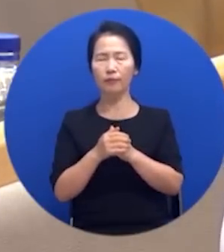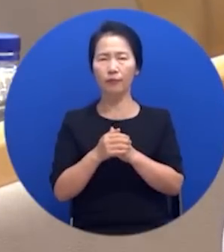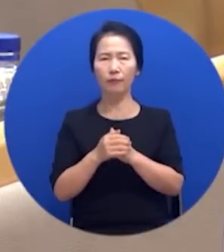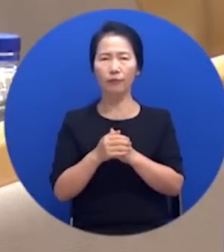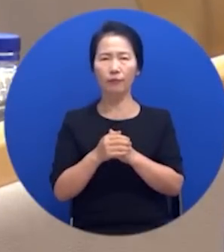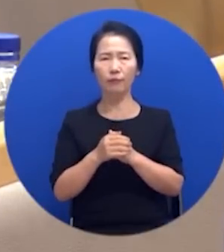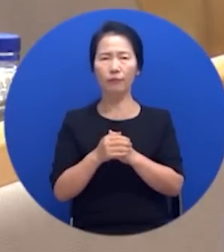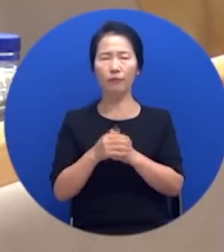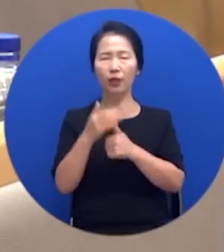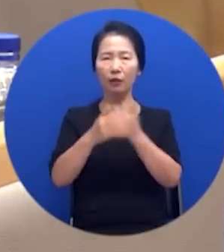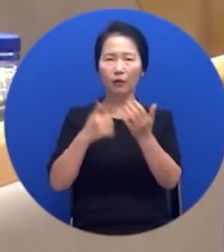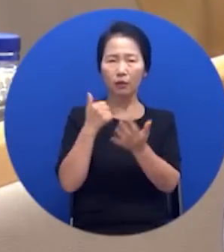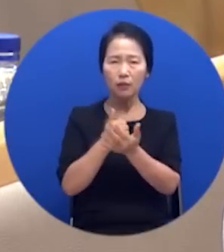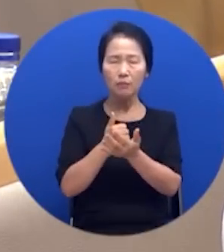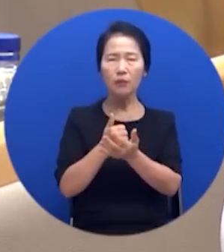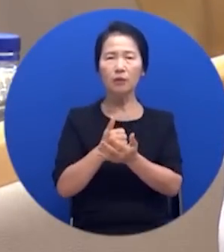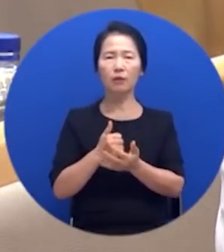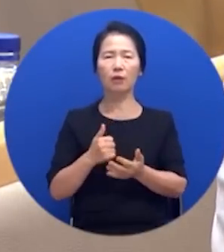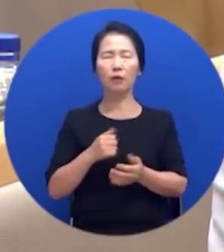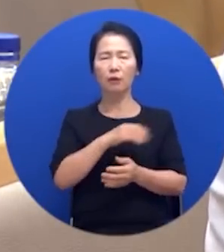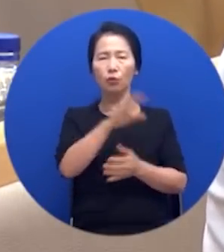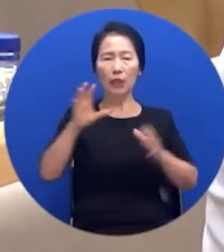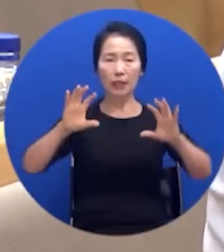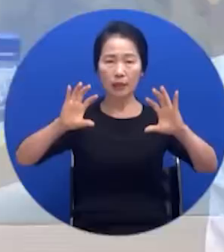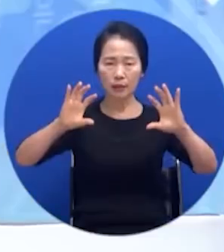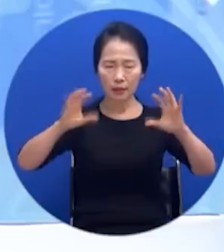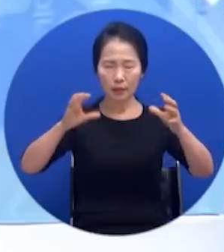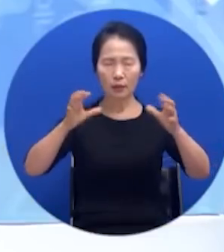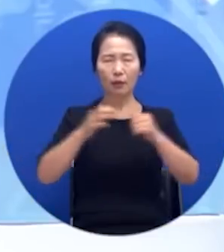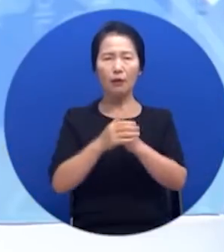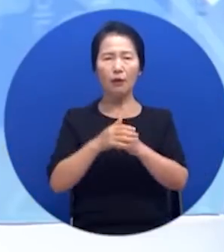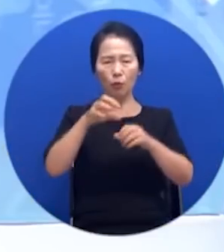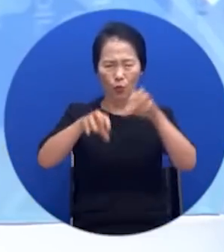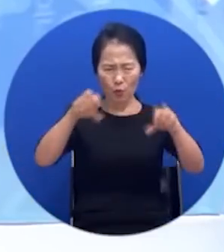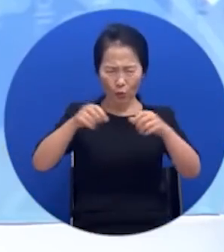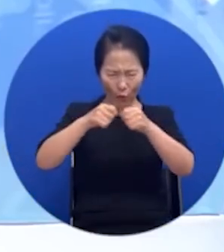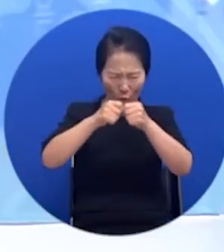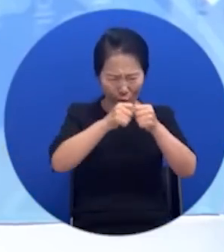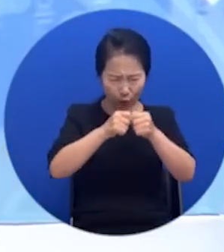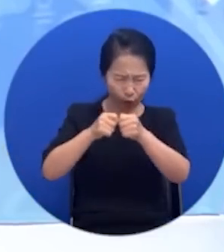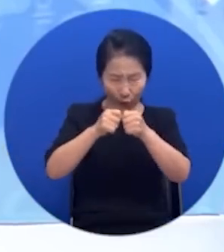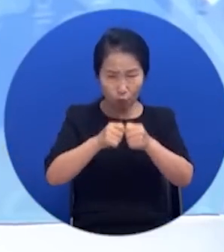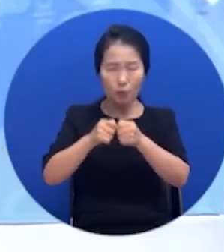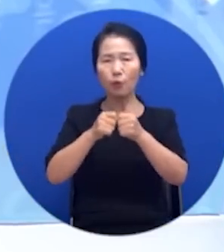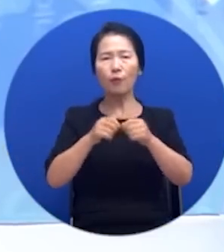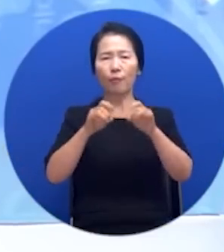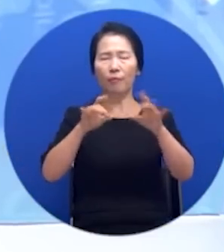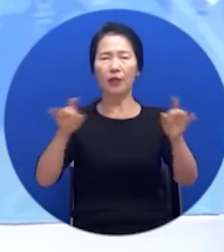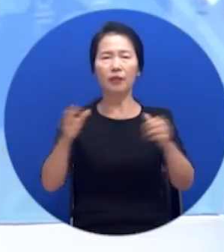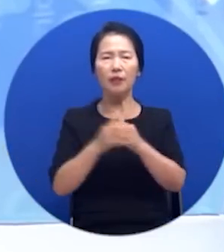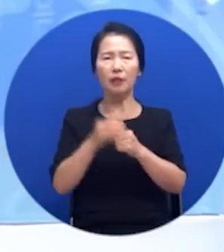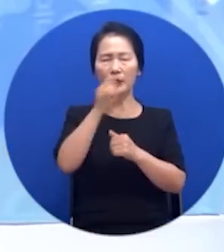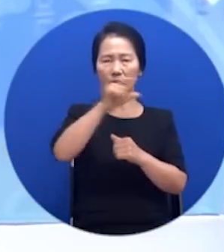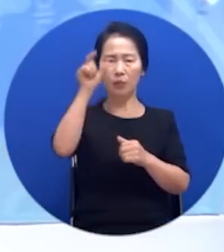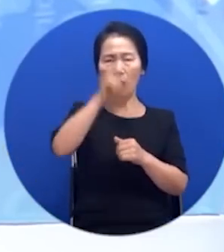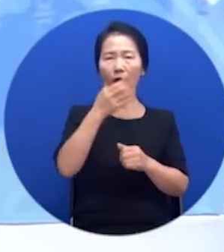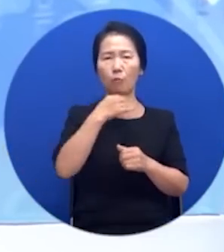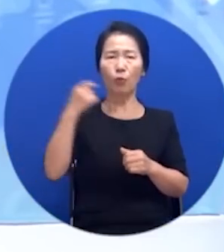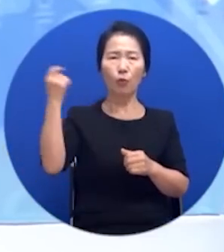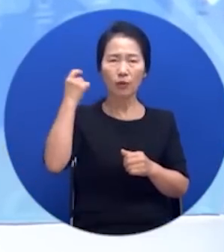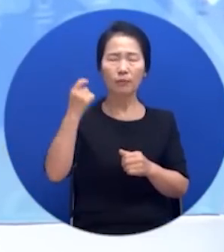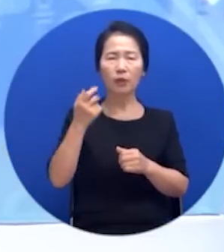하나님은 이 땅 구석구석마다 십자가 복음이 전파되는 주님의 몸된 교회를